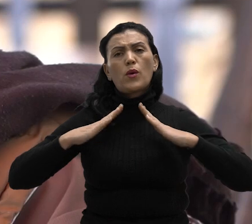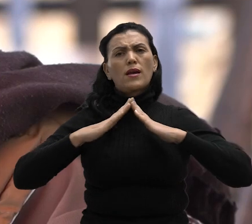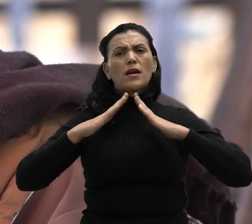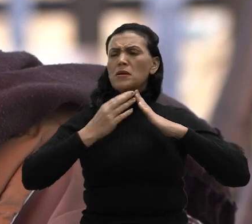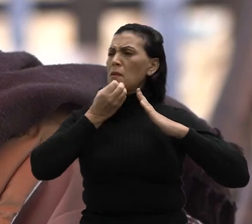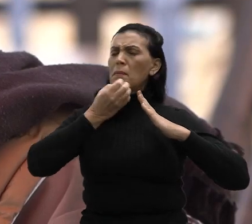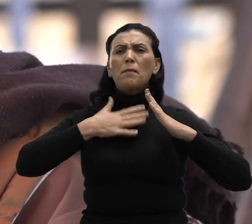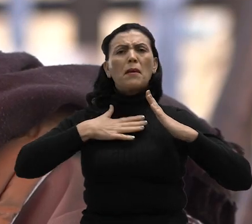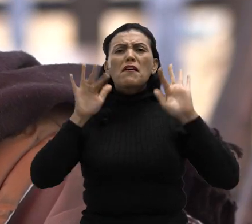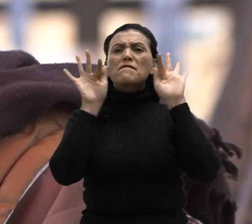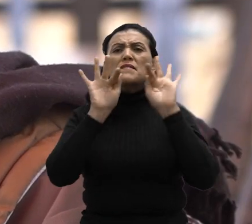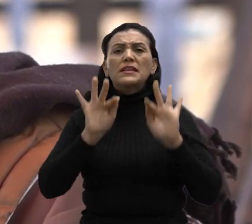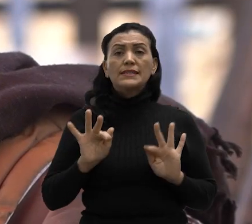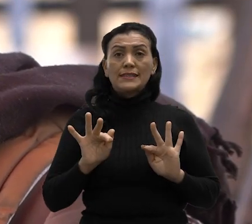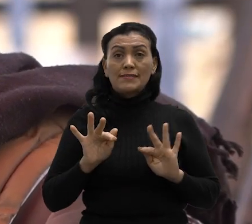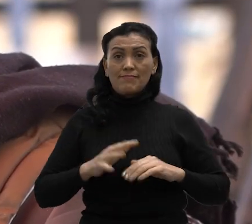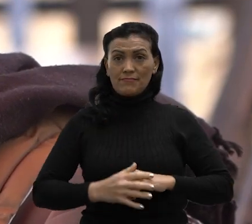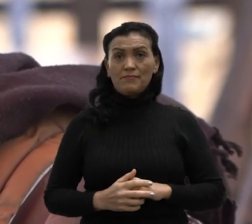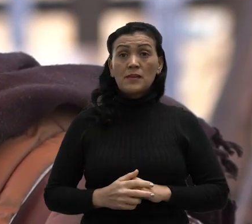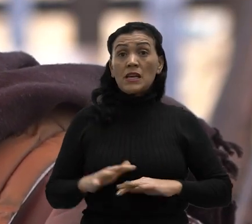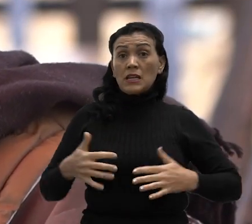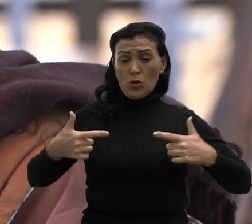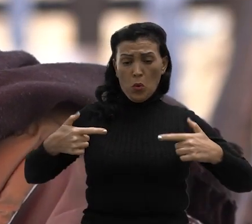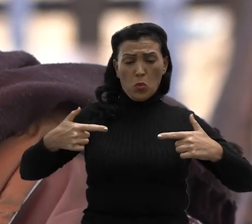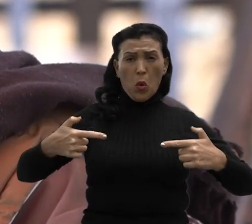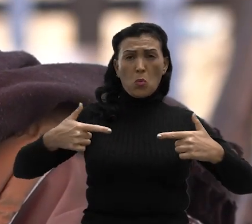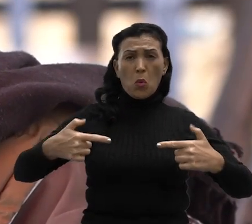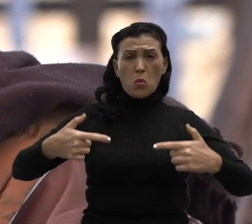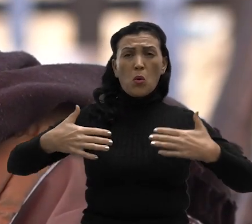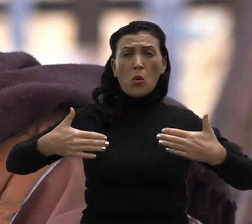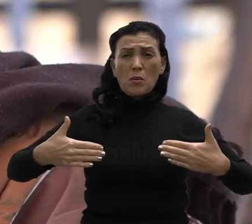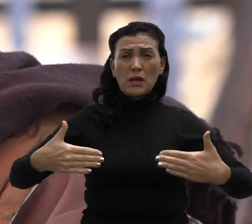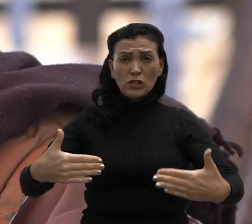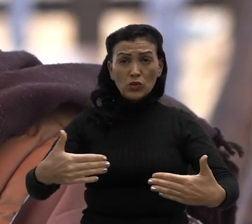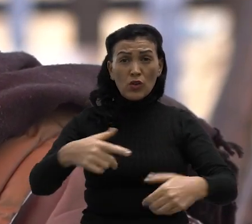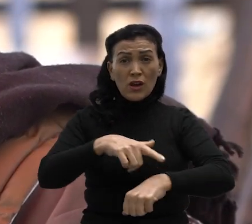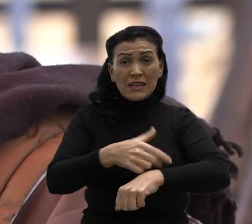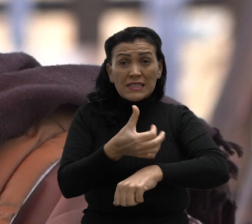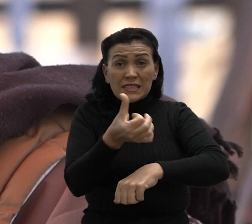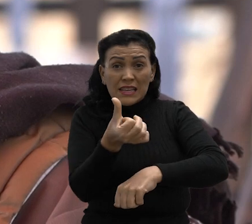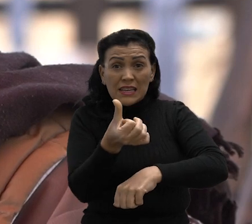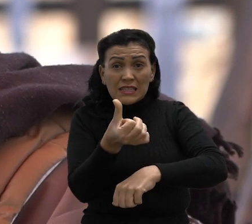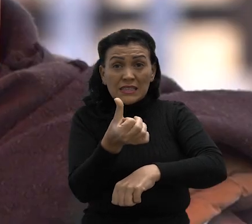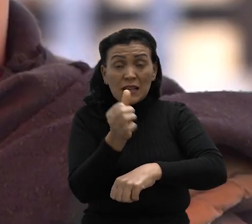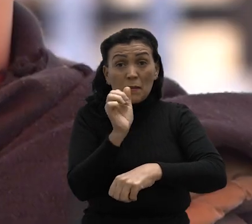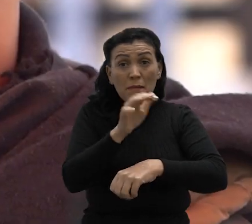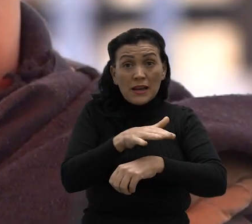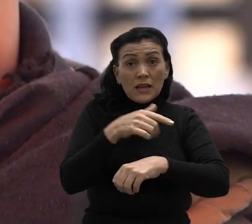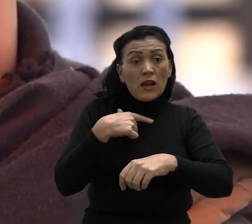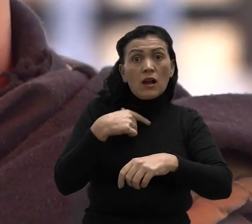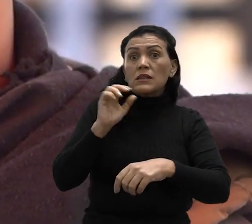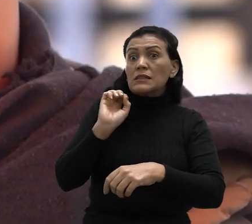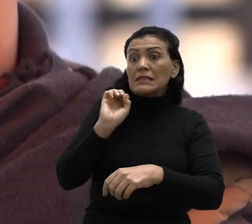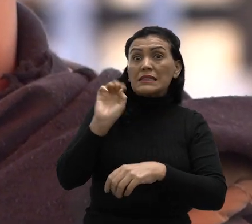مبسوطين، صار الخبط على الجنب. الساعة 6 الصبح طلعنا، صرنا نشوف